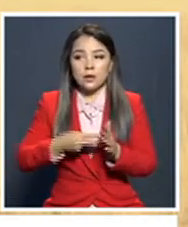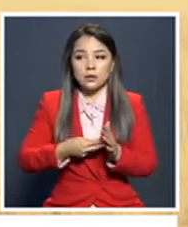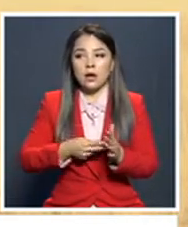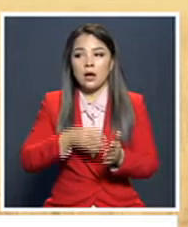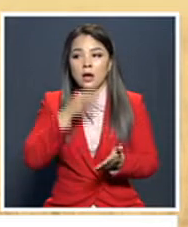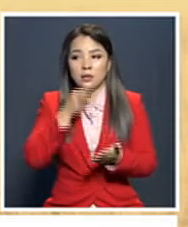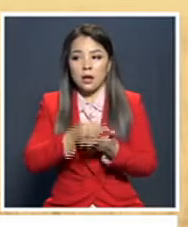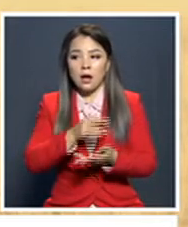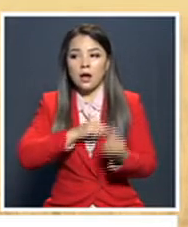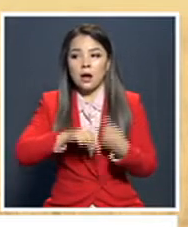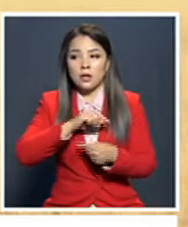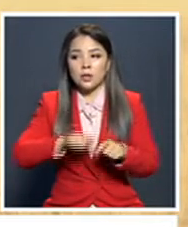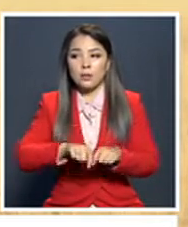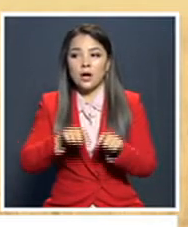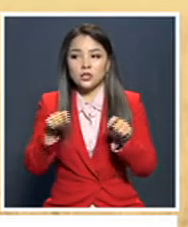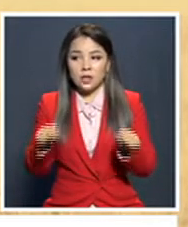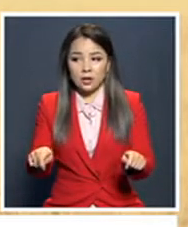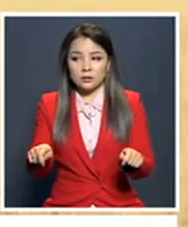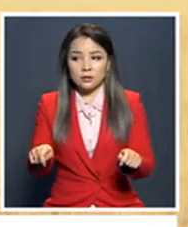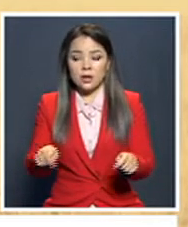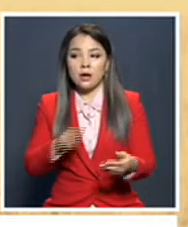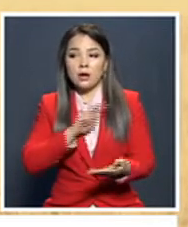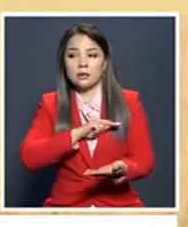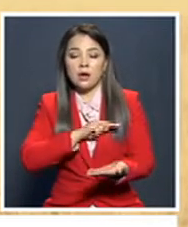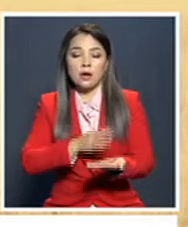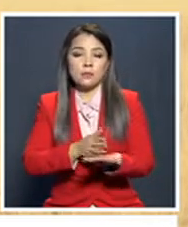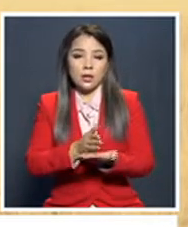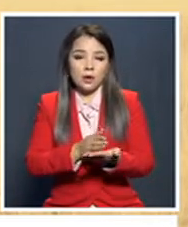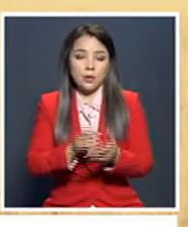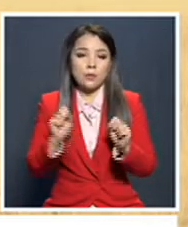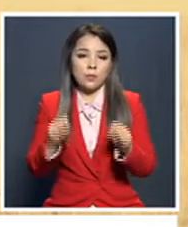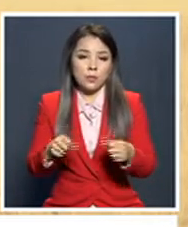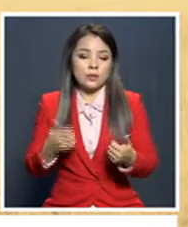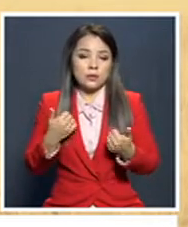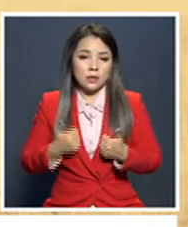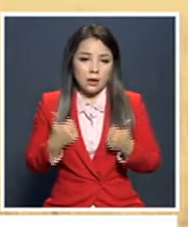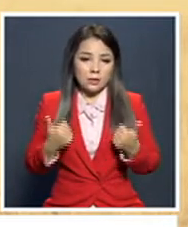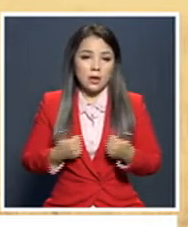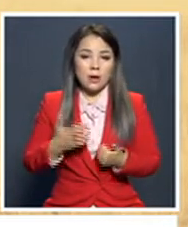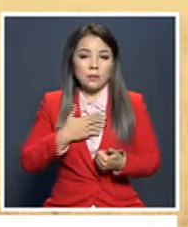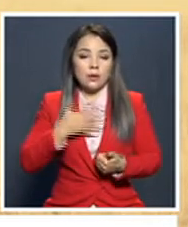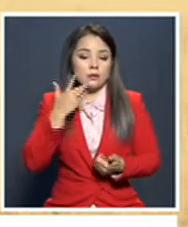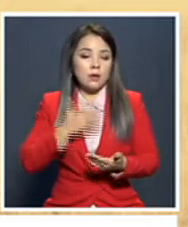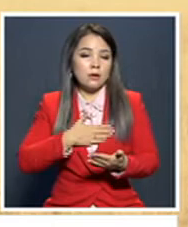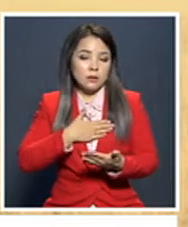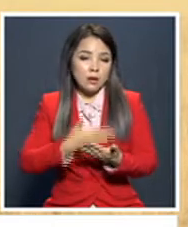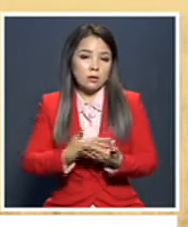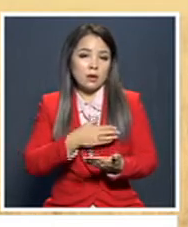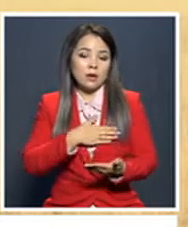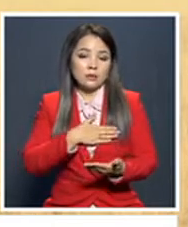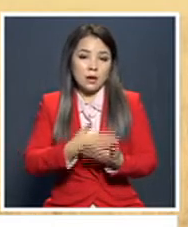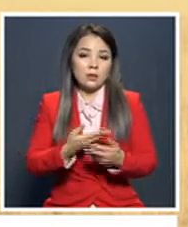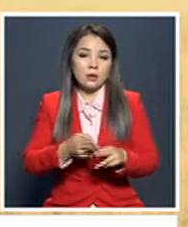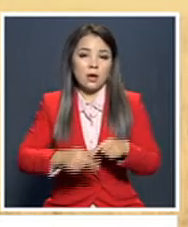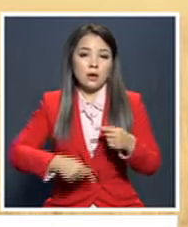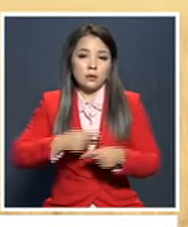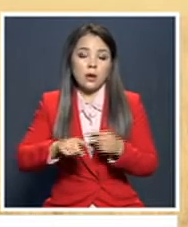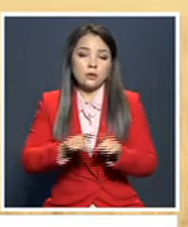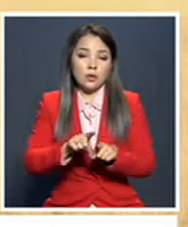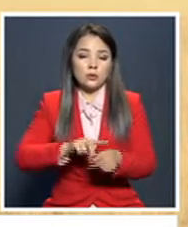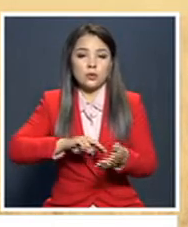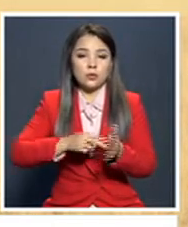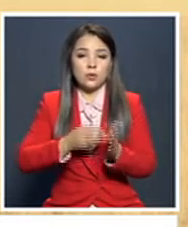кішкен бір жерін кәсіп ашса, еңбек етсе болады. Неге болмайды? Біз мен солай істедік қой. Біз жоқтан шықтық, мысалы, жасырат